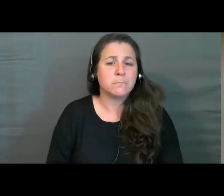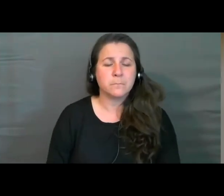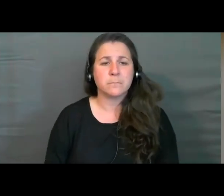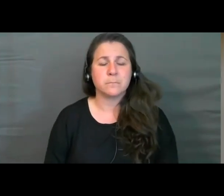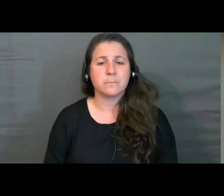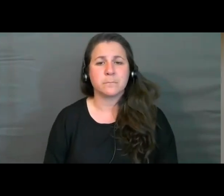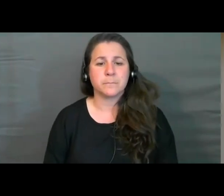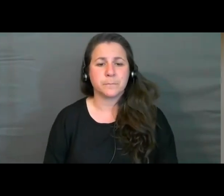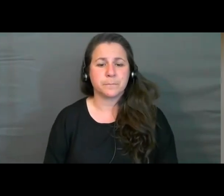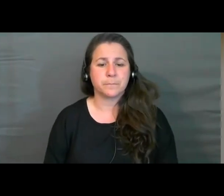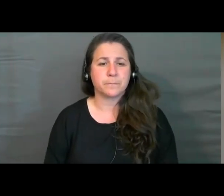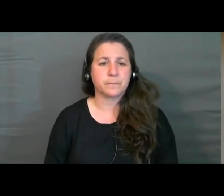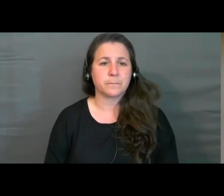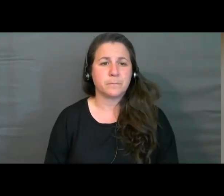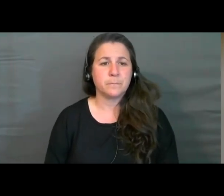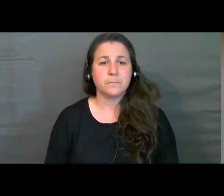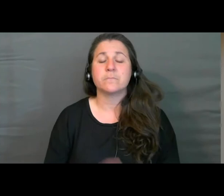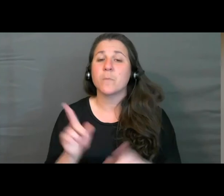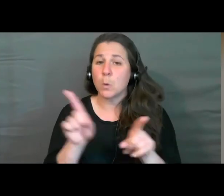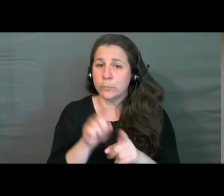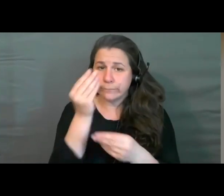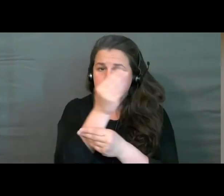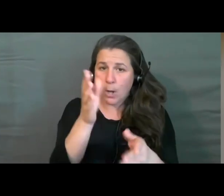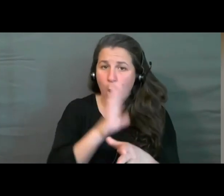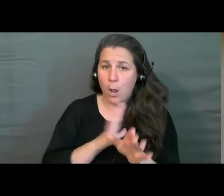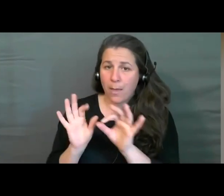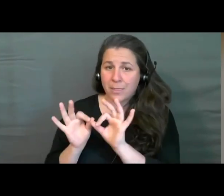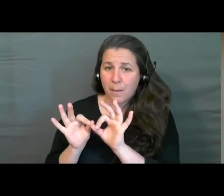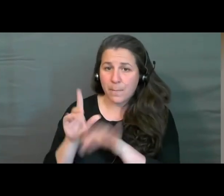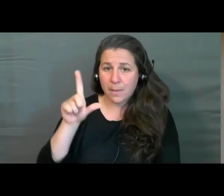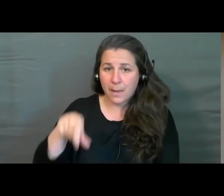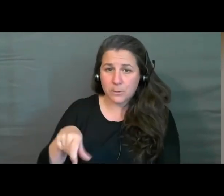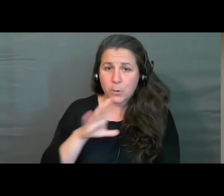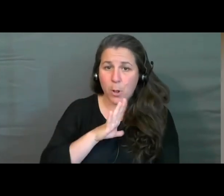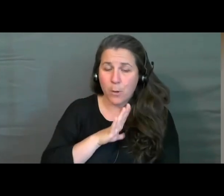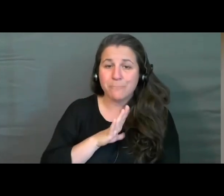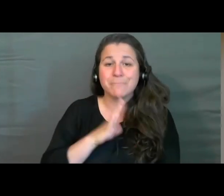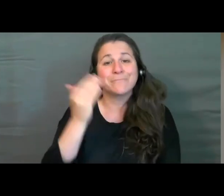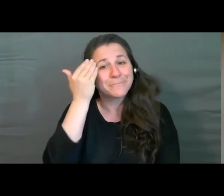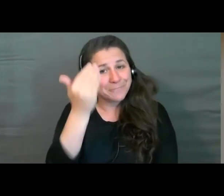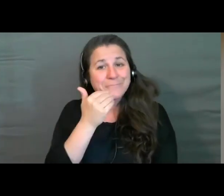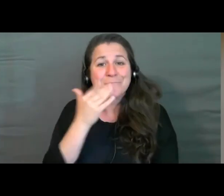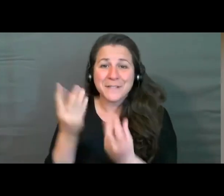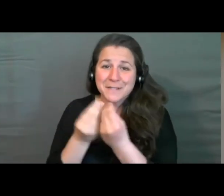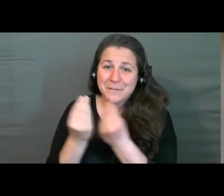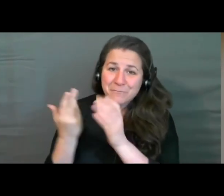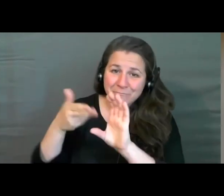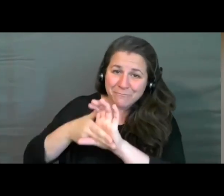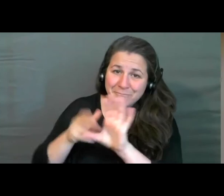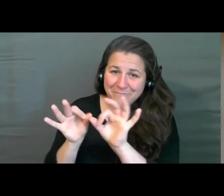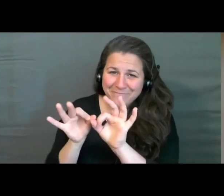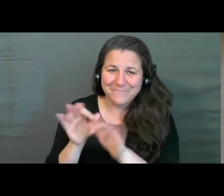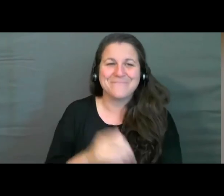Comme vous le voyez aussi, on a des interprètes LSQ. Alors, bonjour et merci à nouveau à